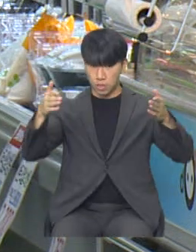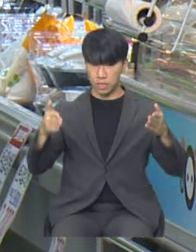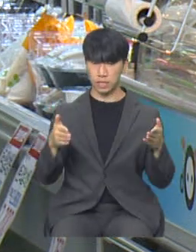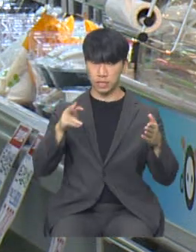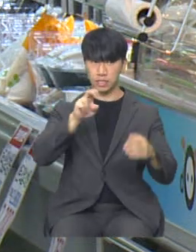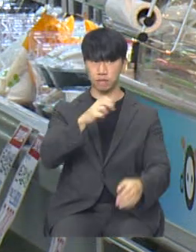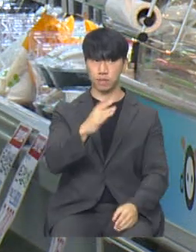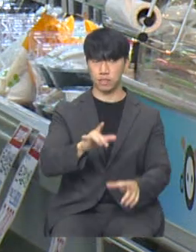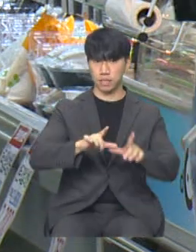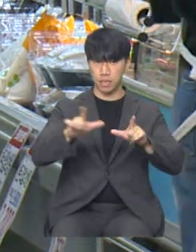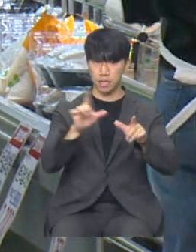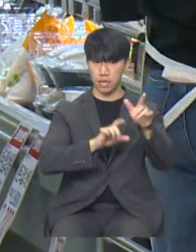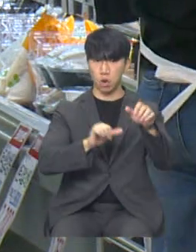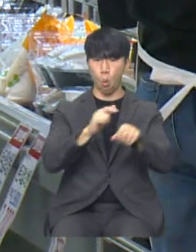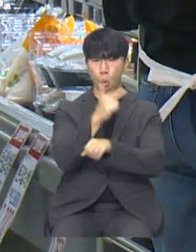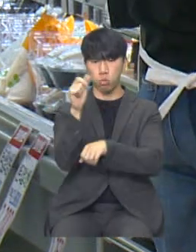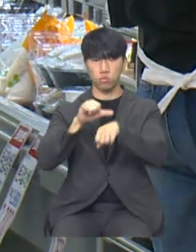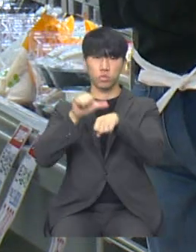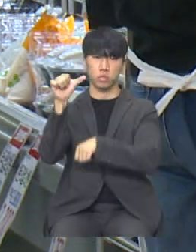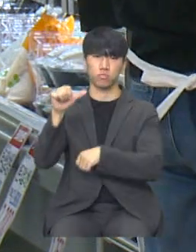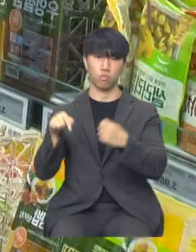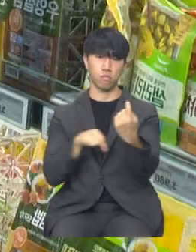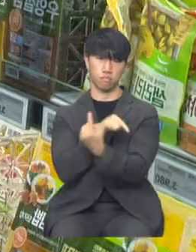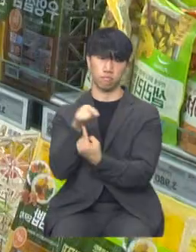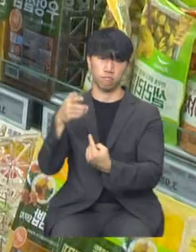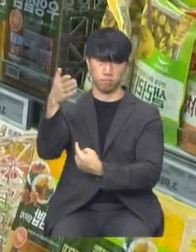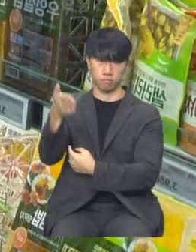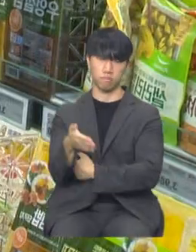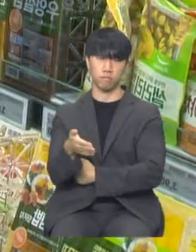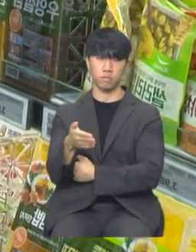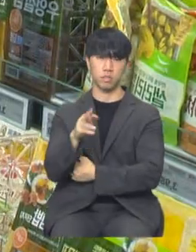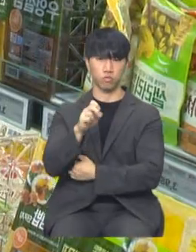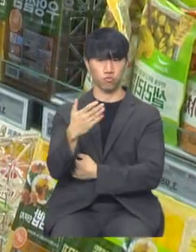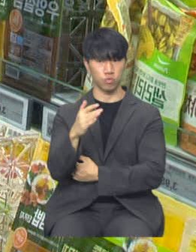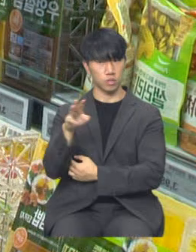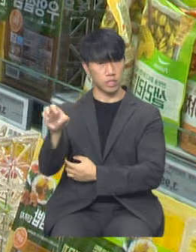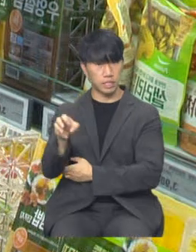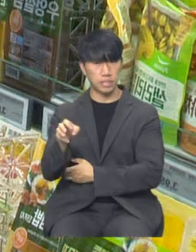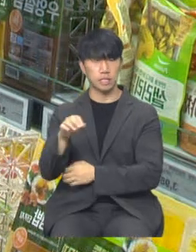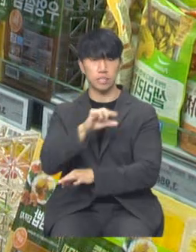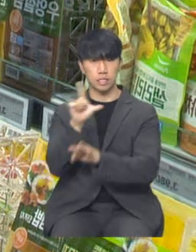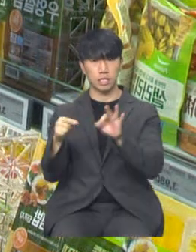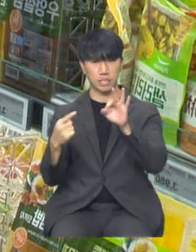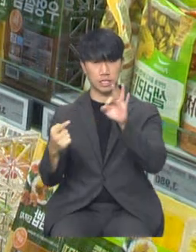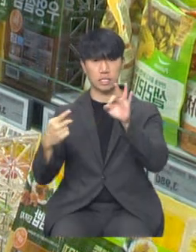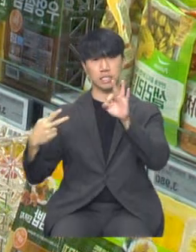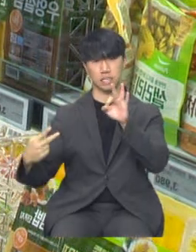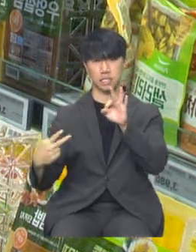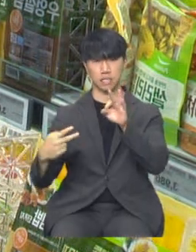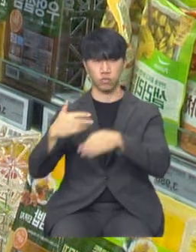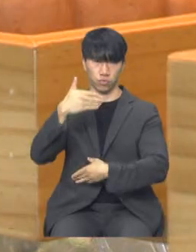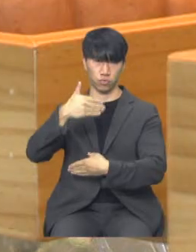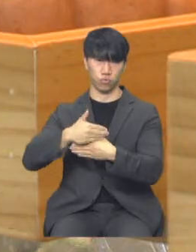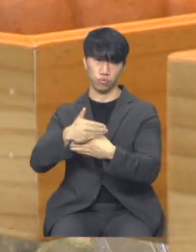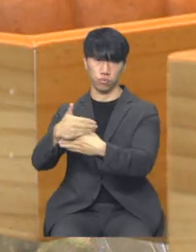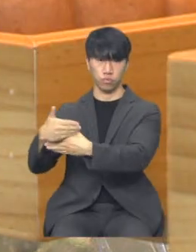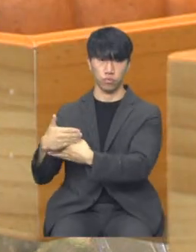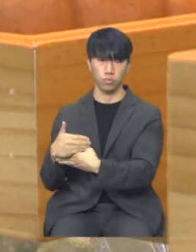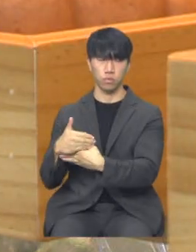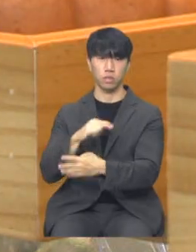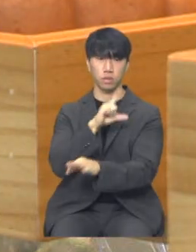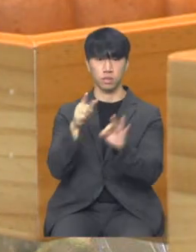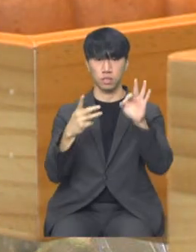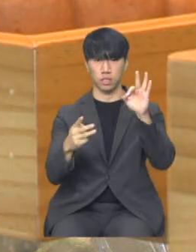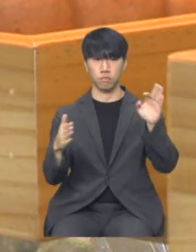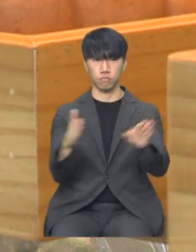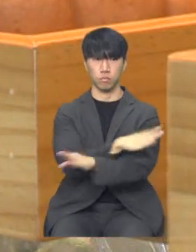28일은 오후 5시까지만 운영합니다. 29일과 30일, 10월 1일과 2일은 문을 닫고 10월